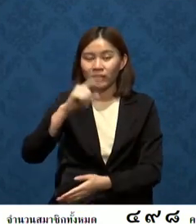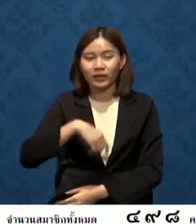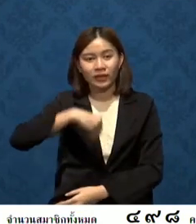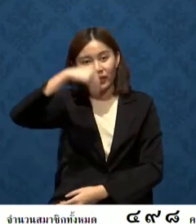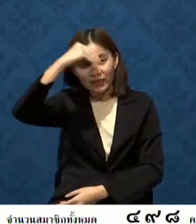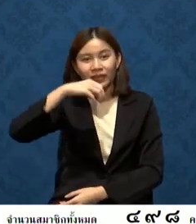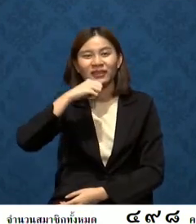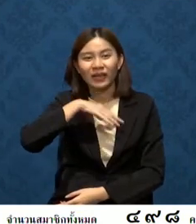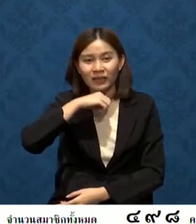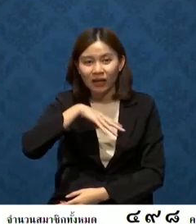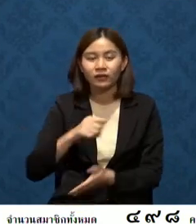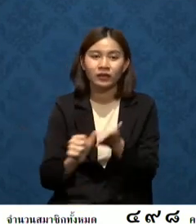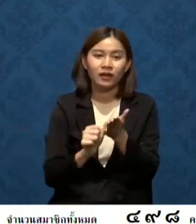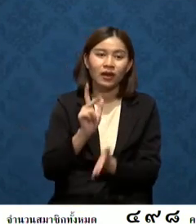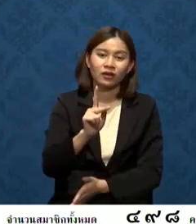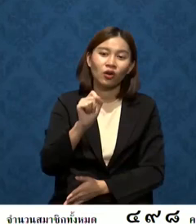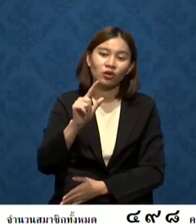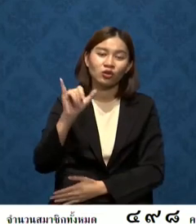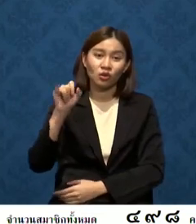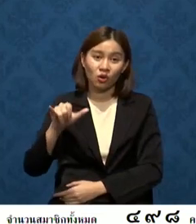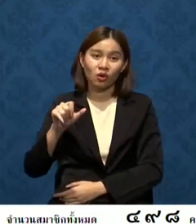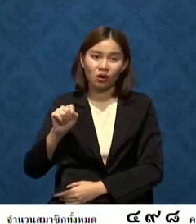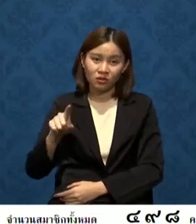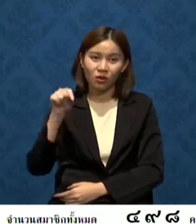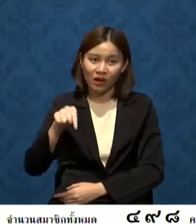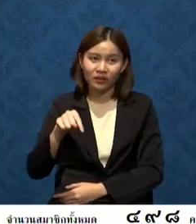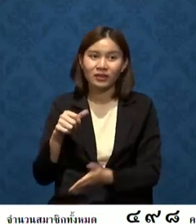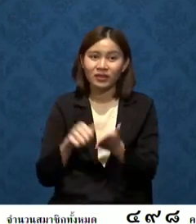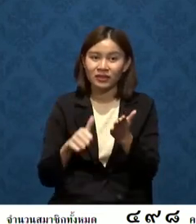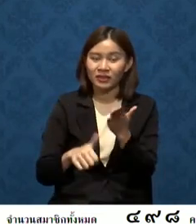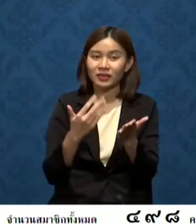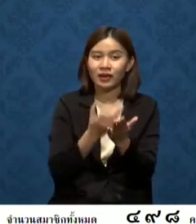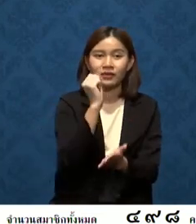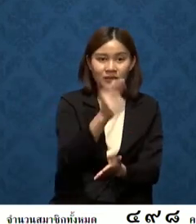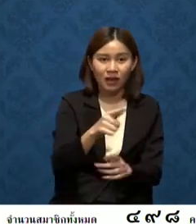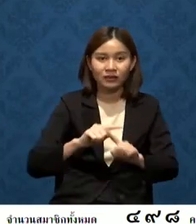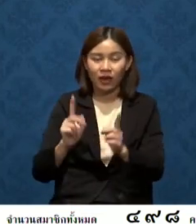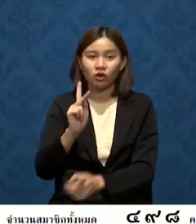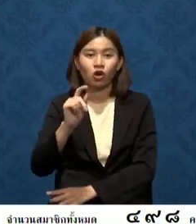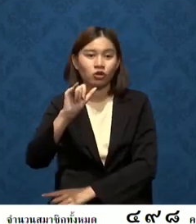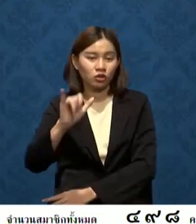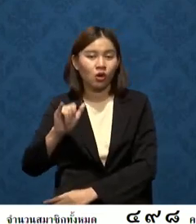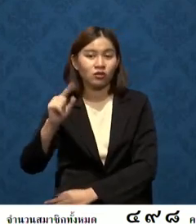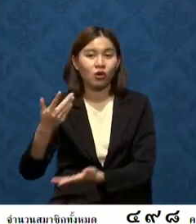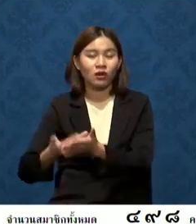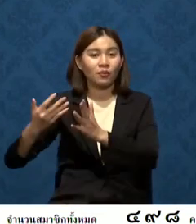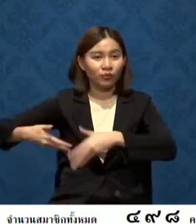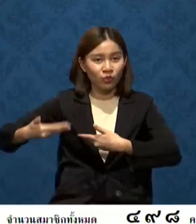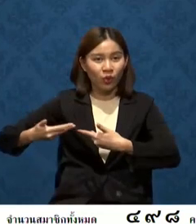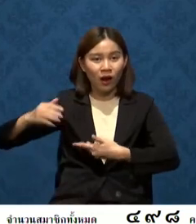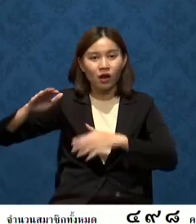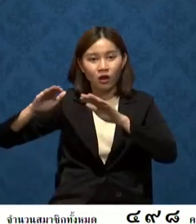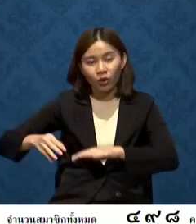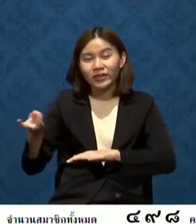การแก้กยศทั้งกล่าวเนี่ยเป็นหนี้ต้องใช้หนี้แต่กยศได้กำไรน้อยลงเท่านั้น